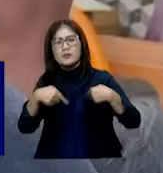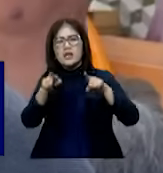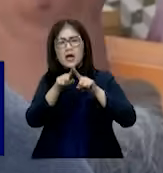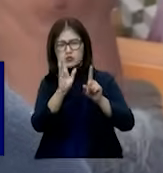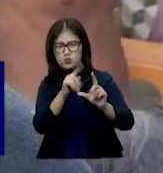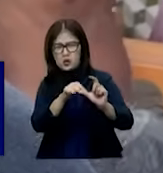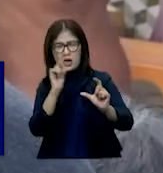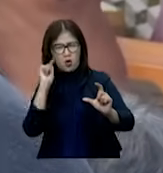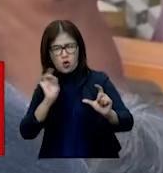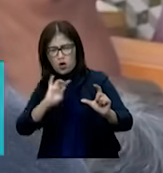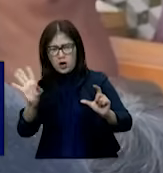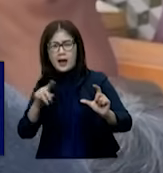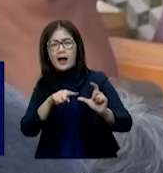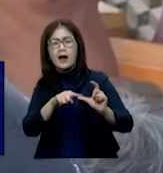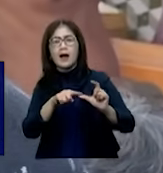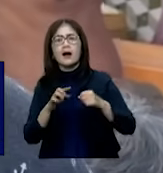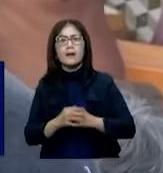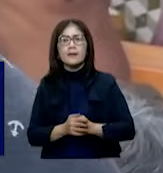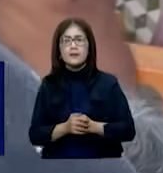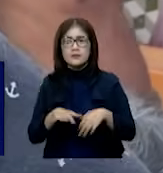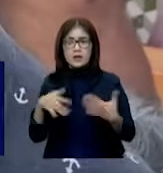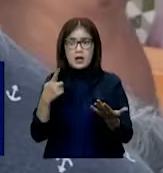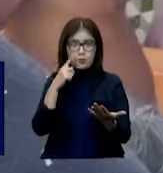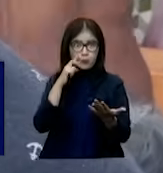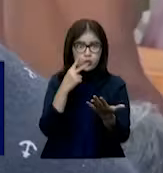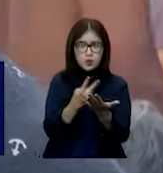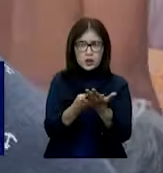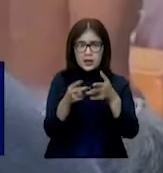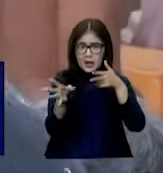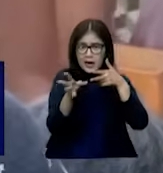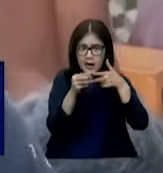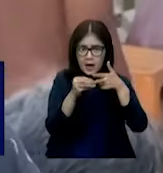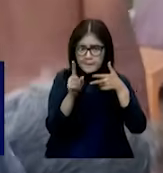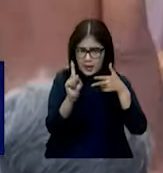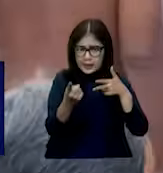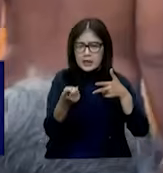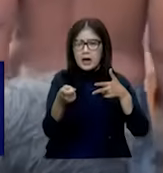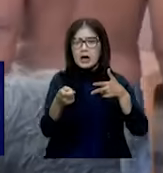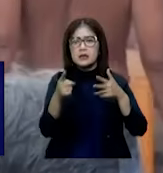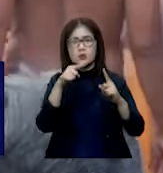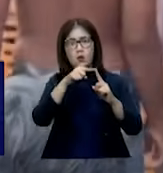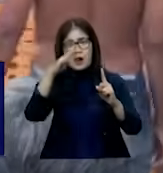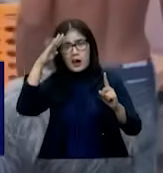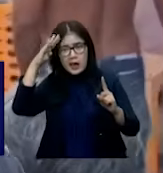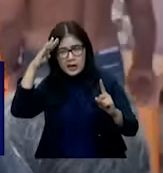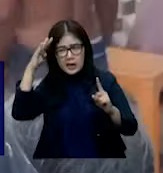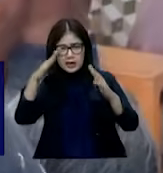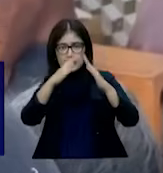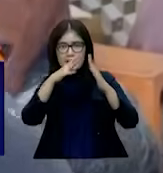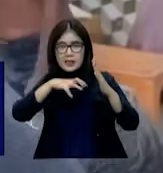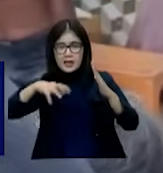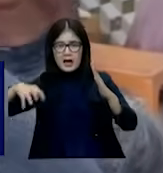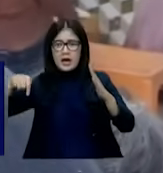Kebakarannya itu sekilas ada rekaman dari CCTV, orang naik tangga ke rumah yang